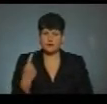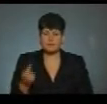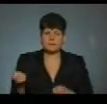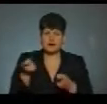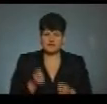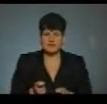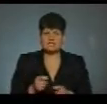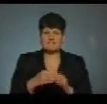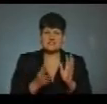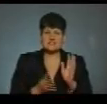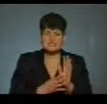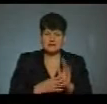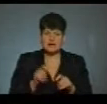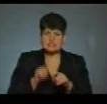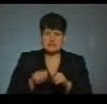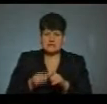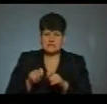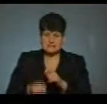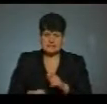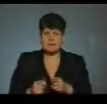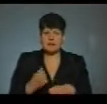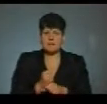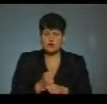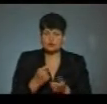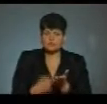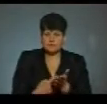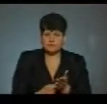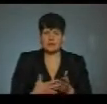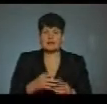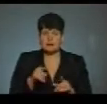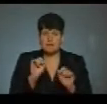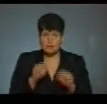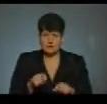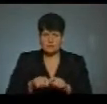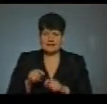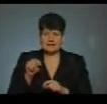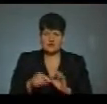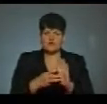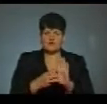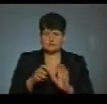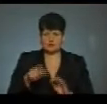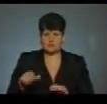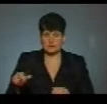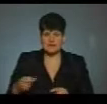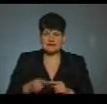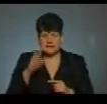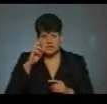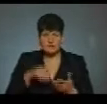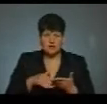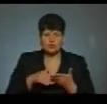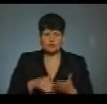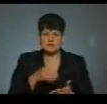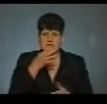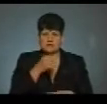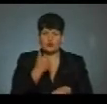привезли 18 тест-систем для лабораторного підтвердження коронавірусу. Ними можна обстежити 1800 осіб. Це державна допомога, повідомила